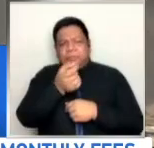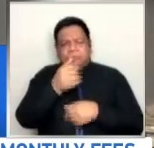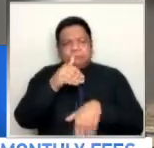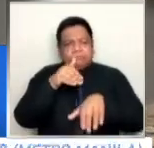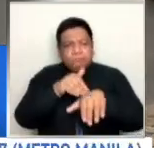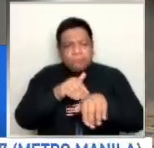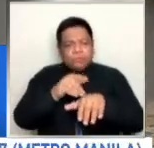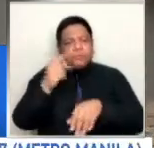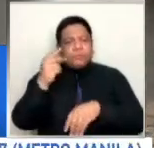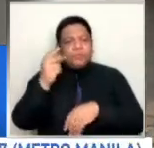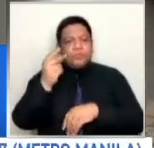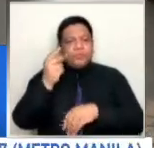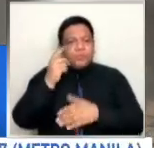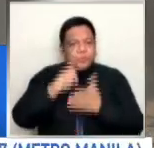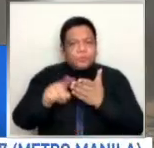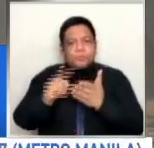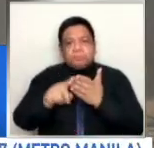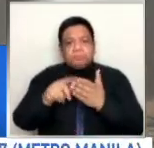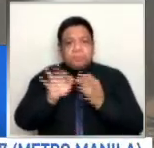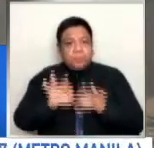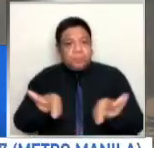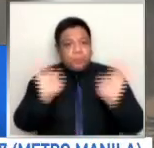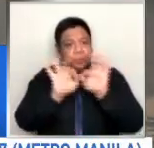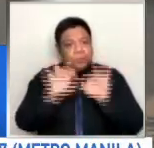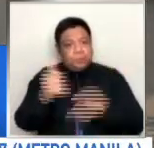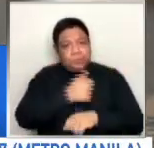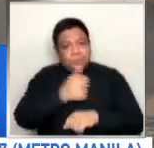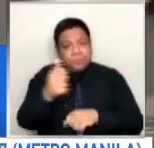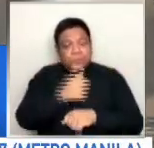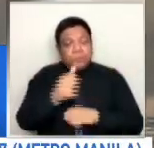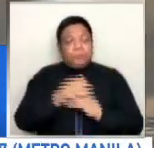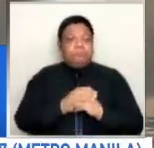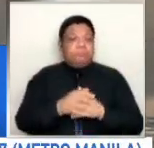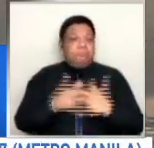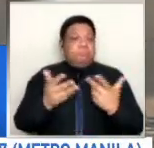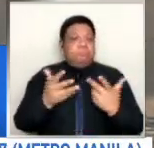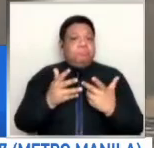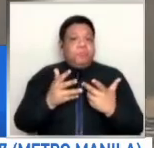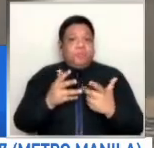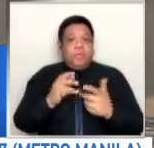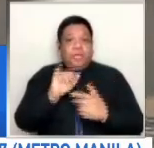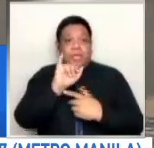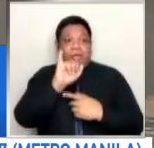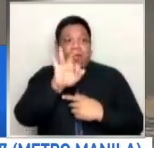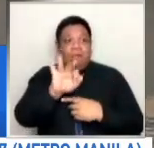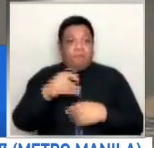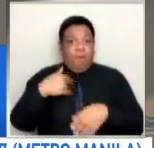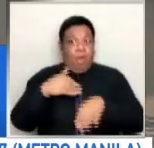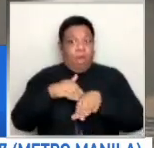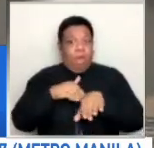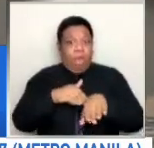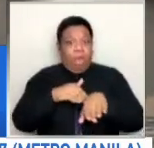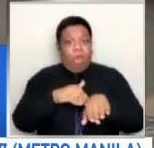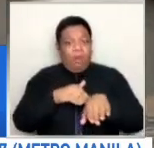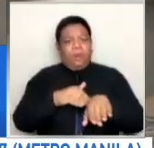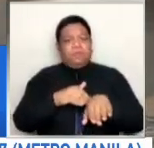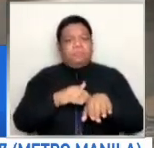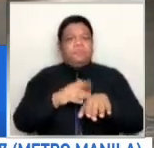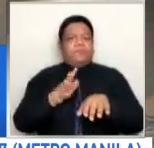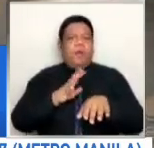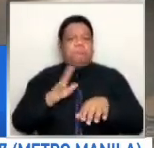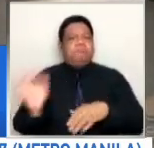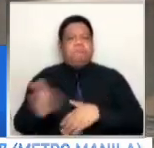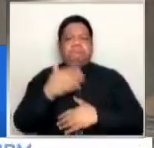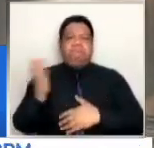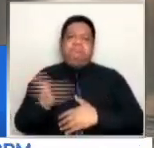mga motorista kung essential yung kanilang biyahe. Pero kapag nagkakaroon naman ng build-up ay pinapausad na yung